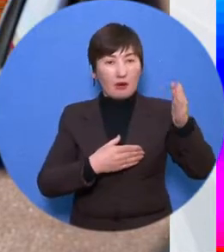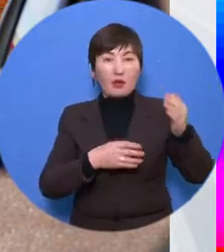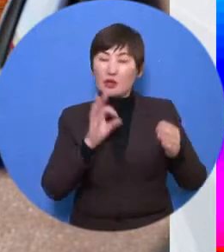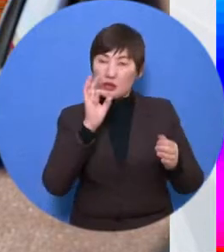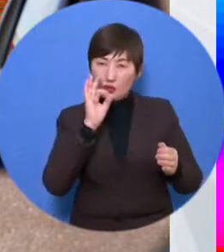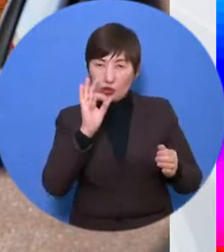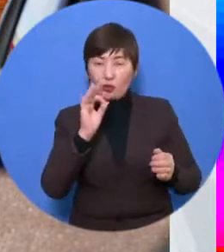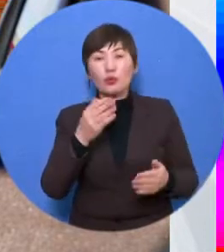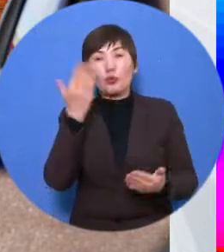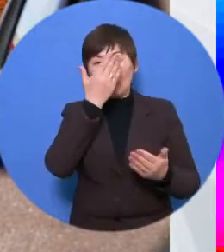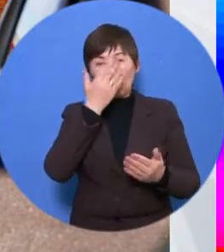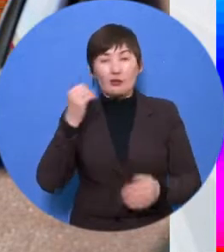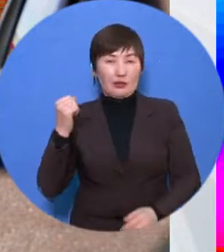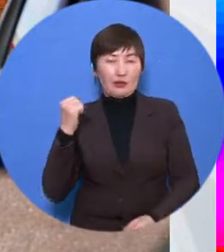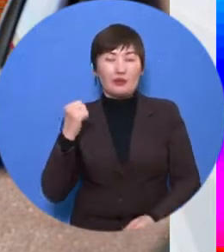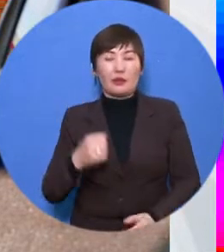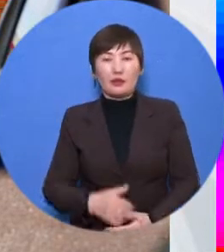уншигдах нэ.